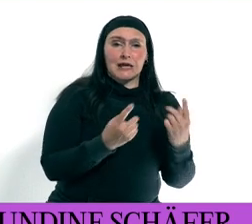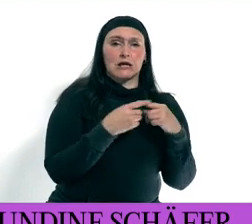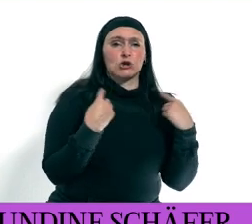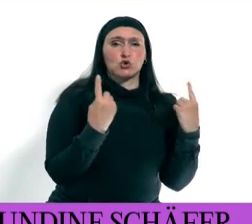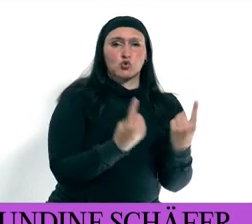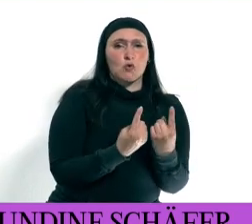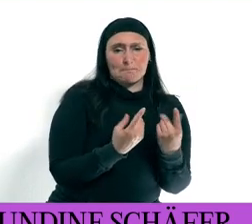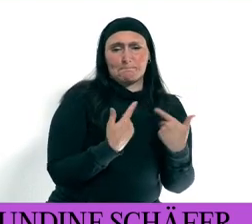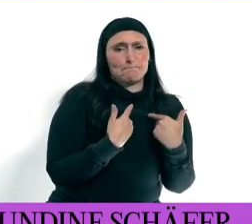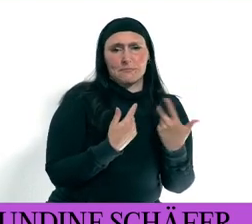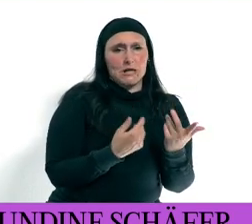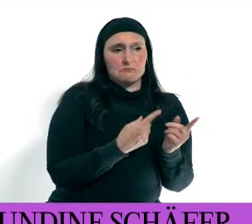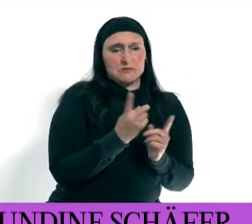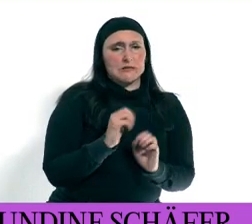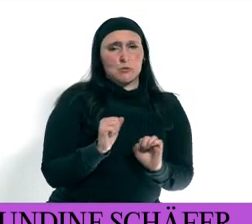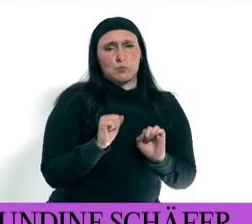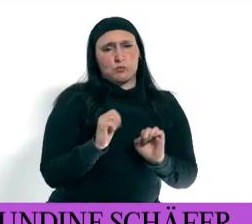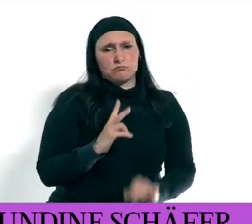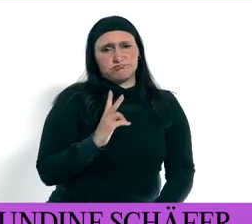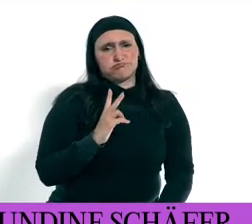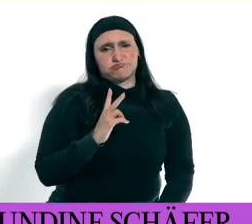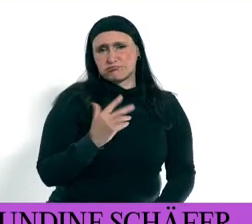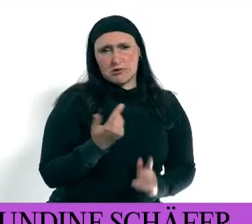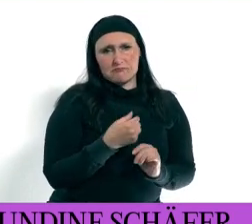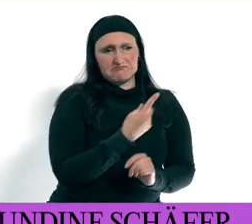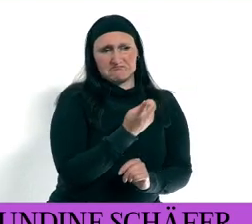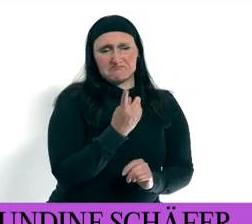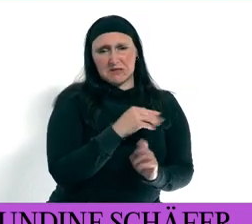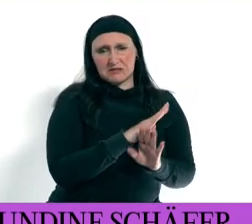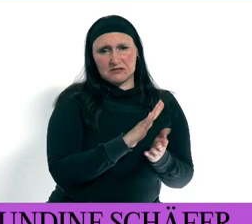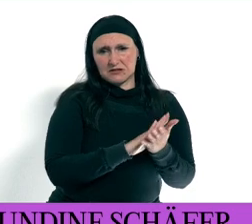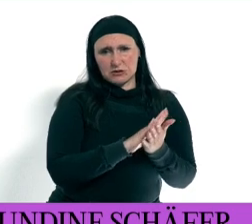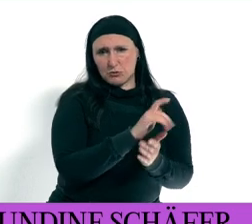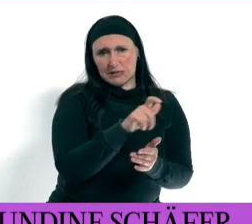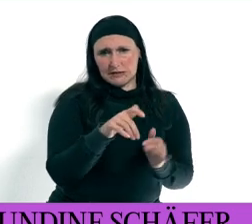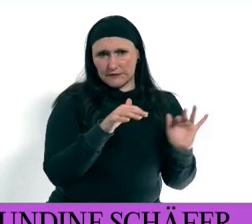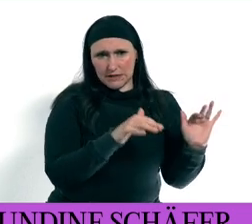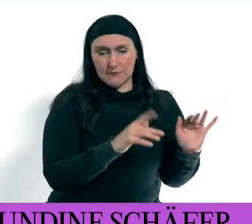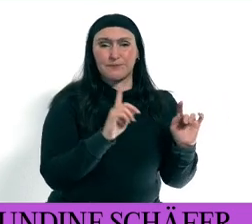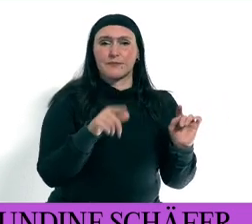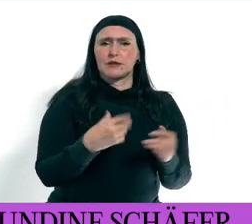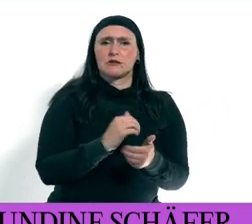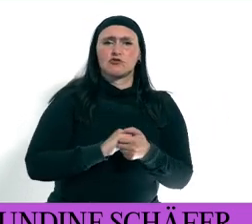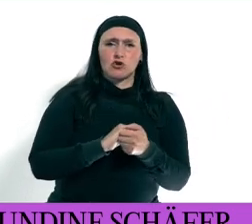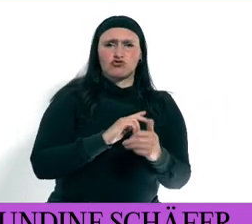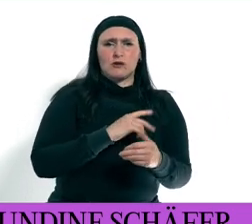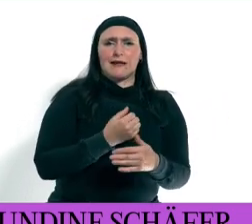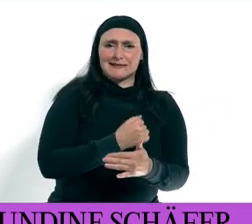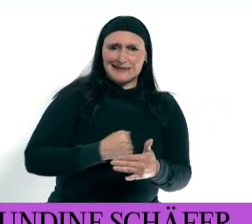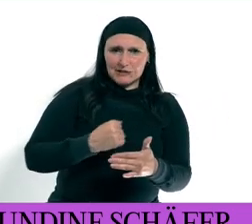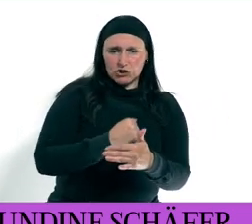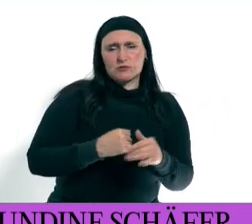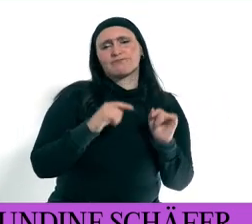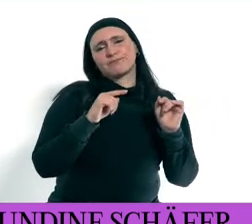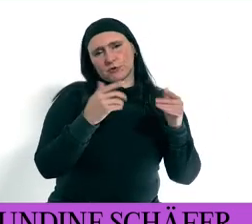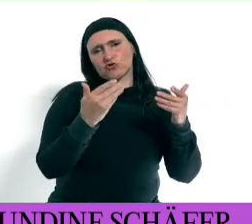Essen zuzubereiten angeht. Also in meinem Dorf ist es jedenfalls so. Und insofern haben wir das auch